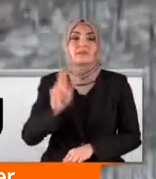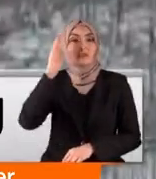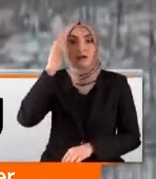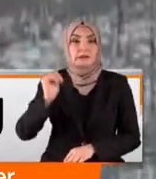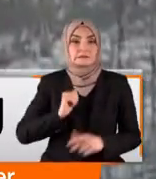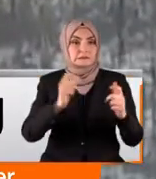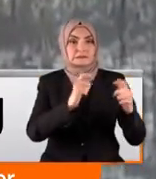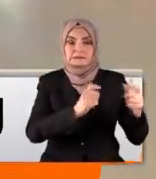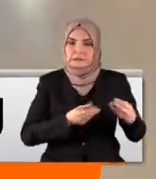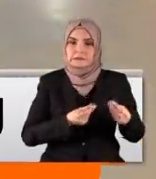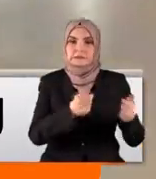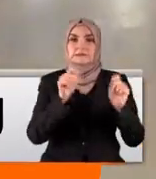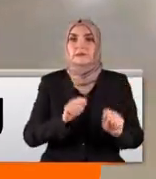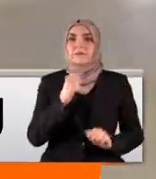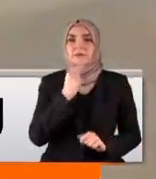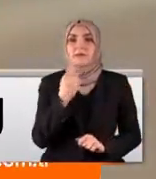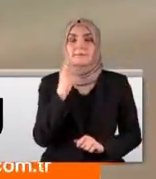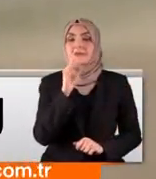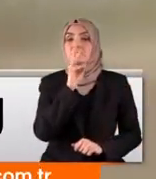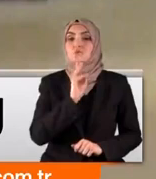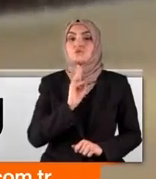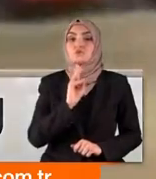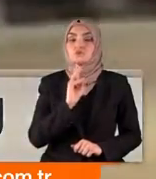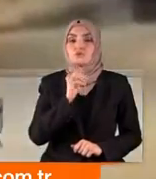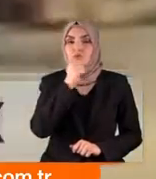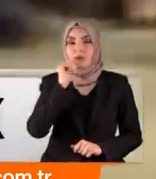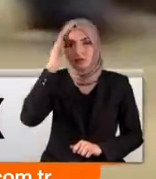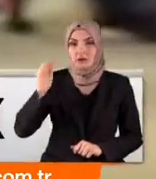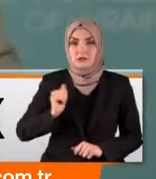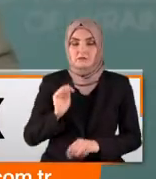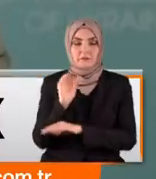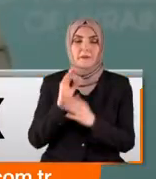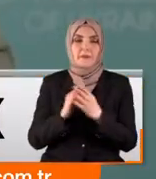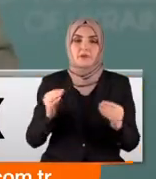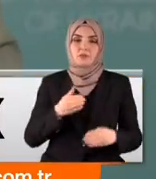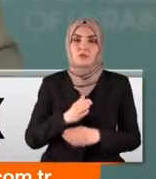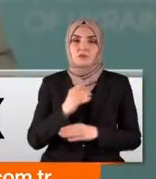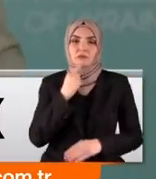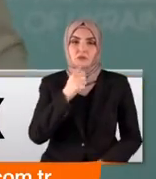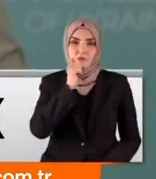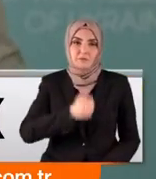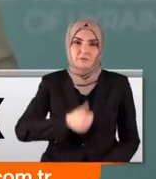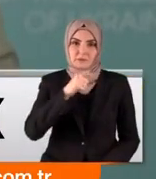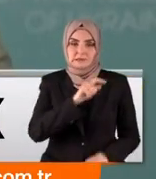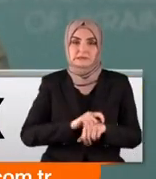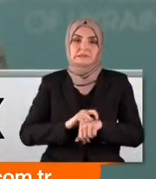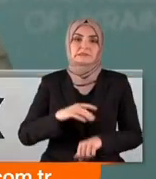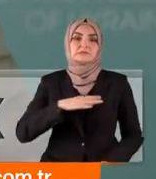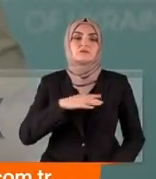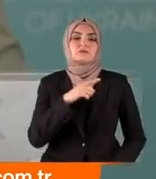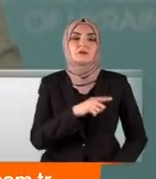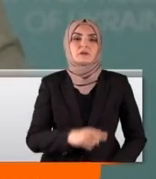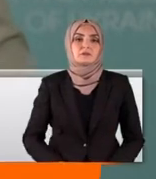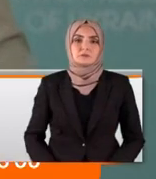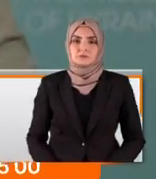1300 Ukrayna askerinin hayatını kaybettiğini doğrulayan Zelenski ise çok öfkeli. NATO'nun Ukrayna'yı üyeliğe